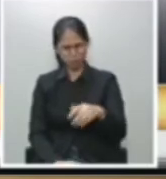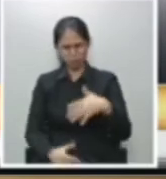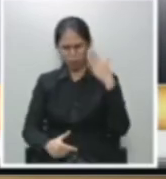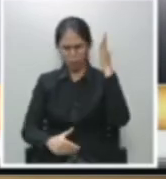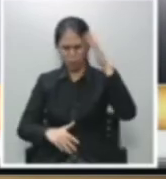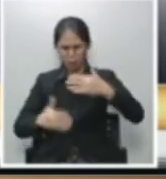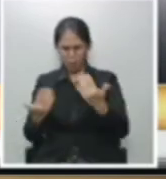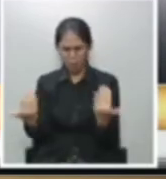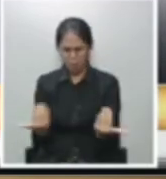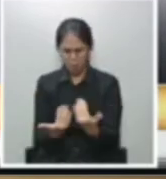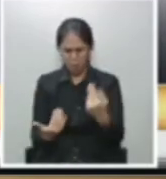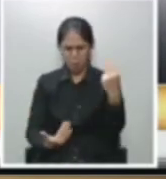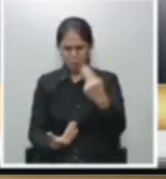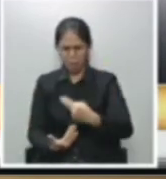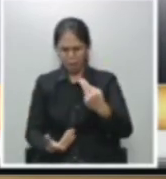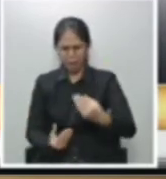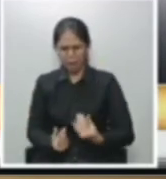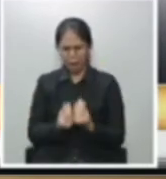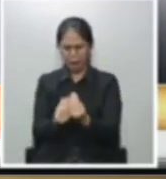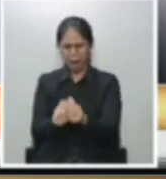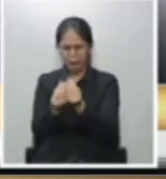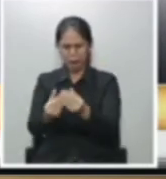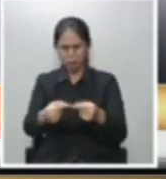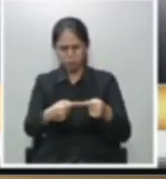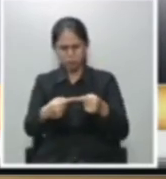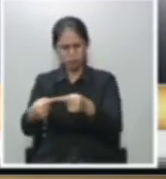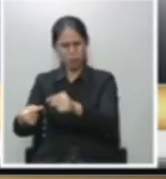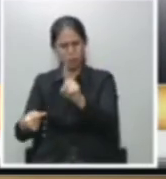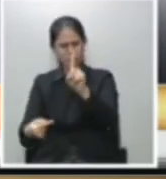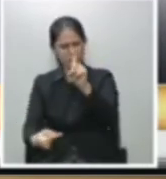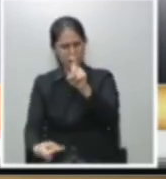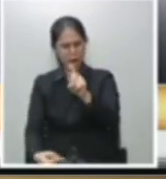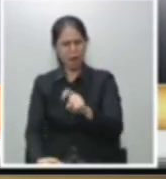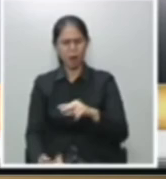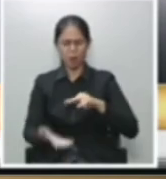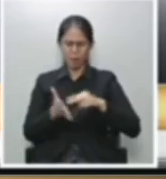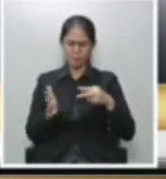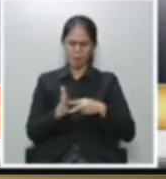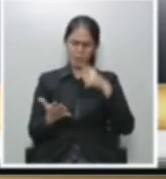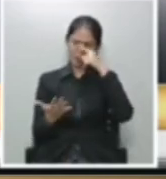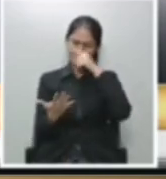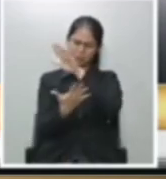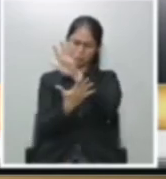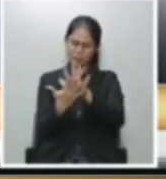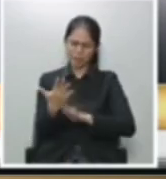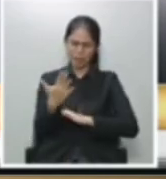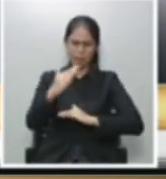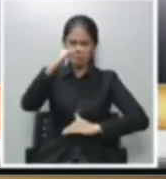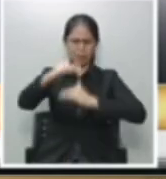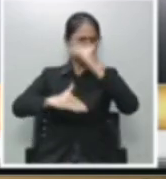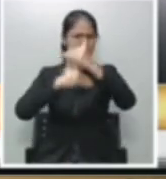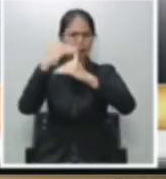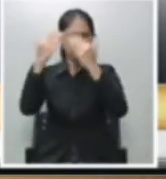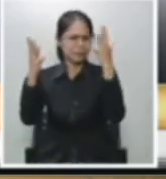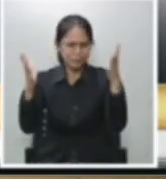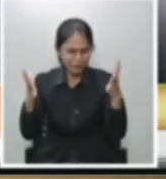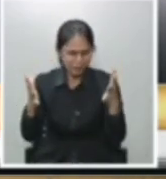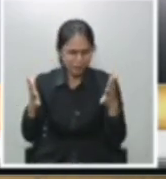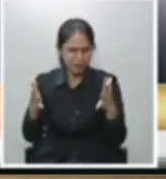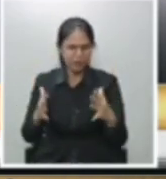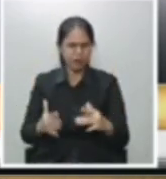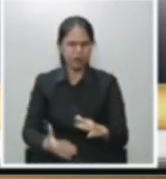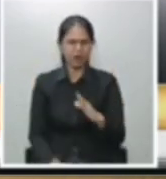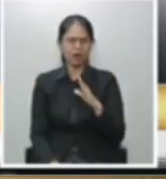กหลานว่าประเทศนี้ไม่ใช่ประเทศที่เจริญท่านคิดอย่างนั้นเหรอท่านกล้า